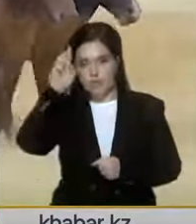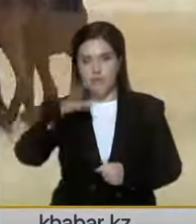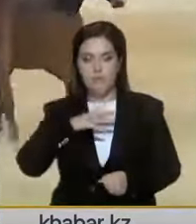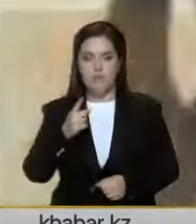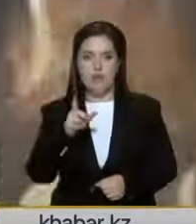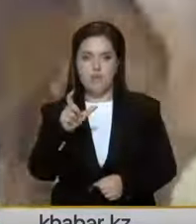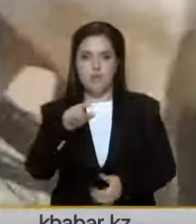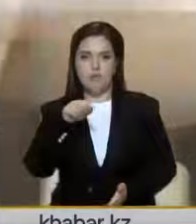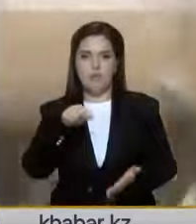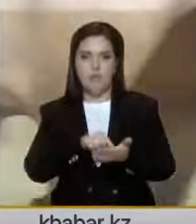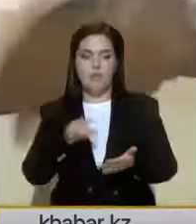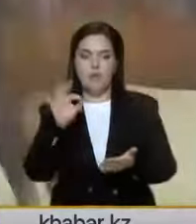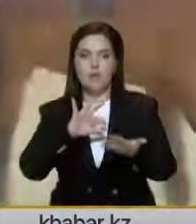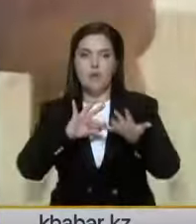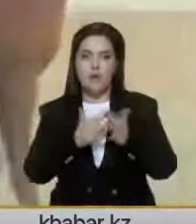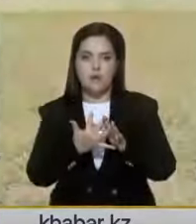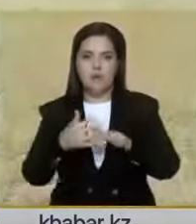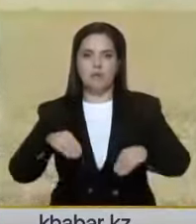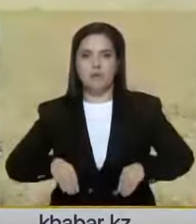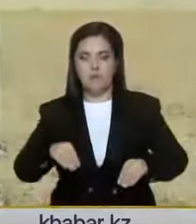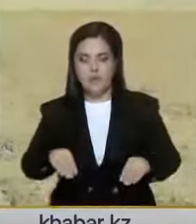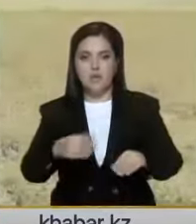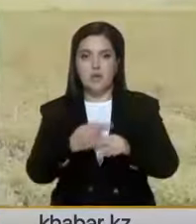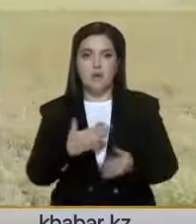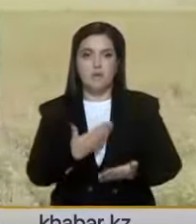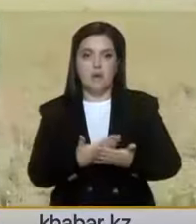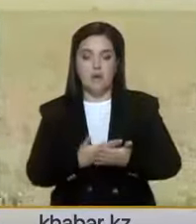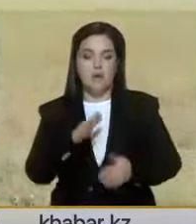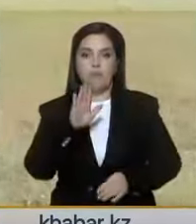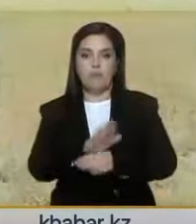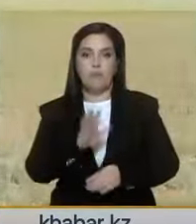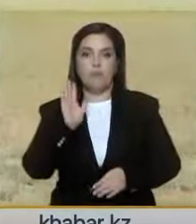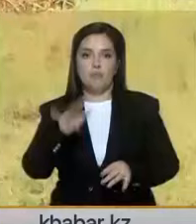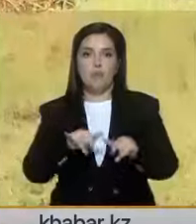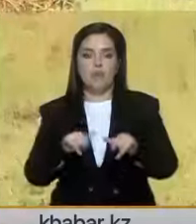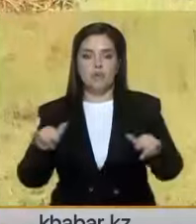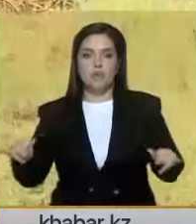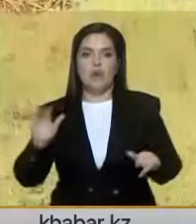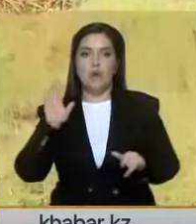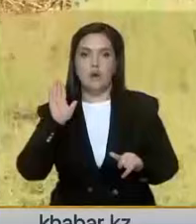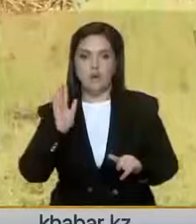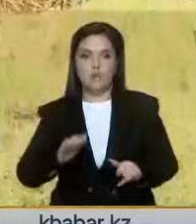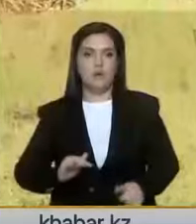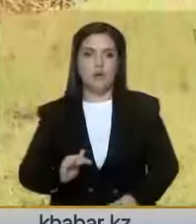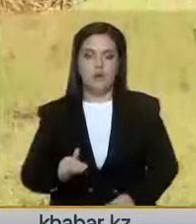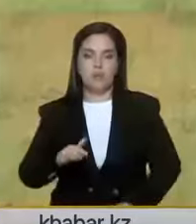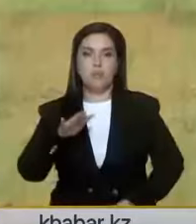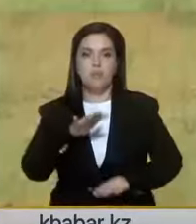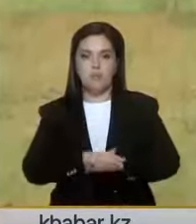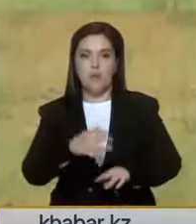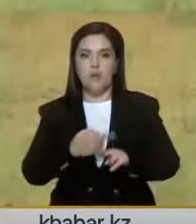целый блок вопросам агропромышленного комплекса. К примеру, поручил привлечь в развитие сектора средства коммерческих банков.